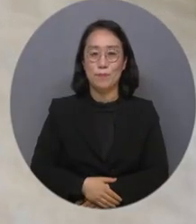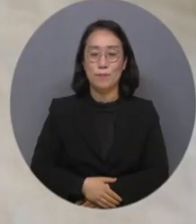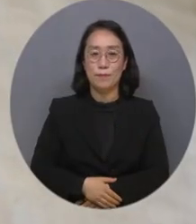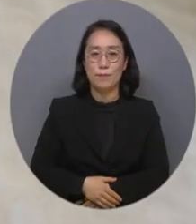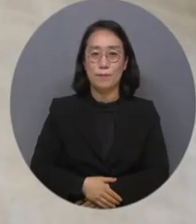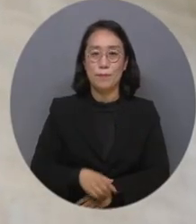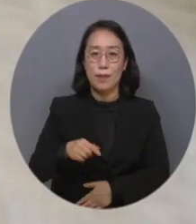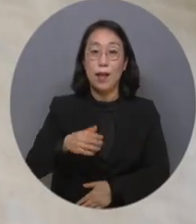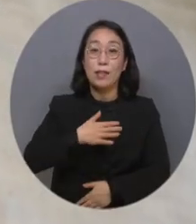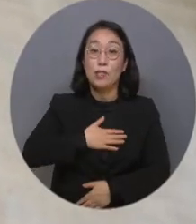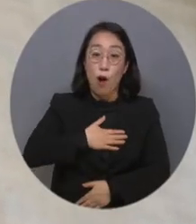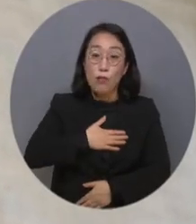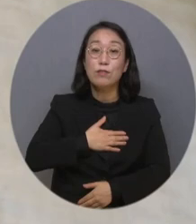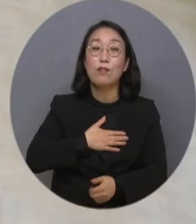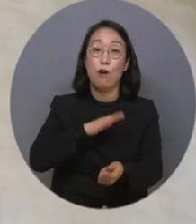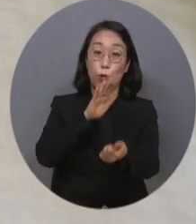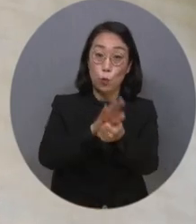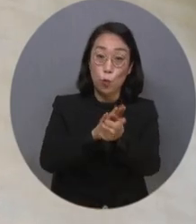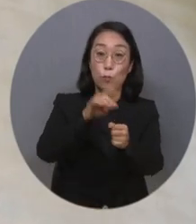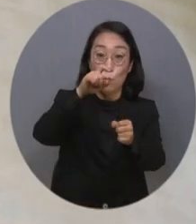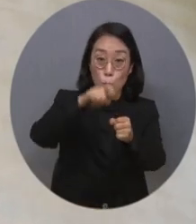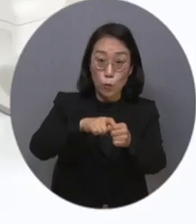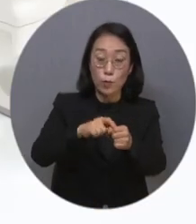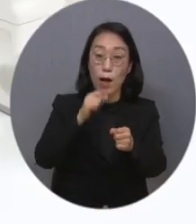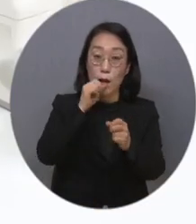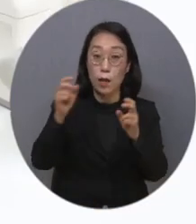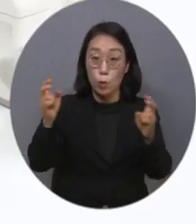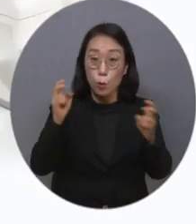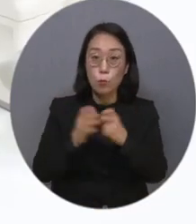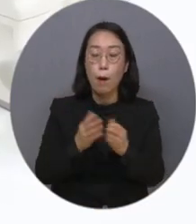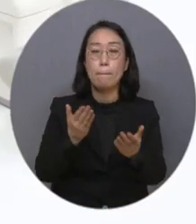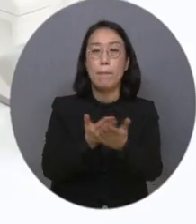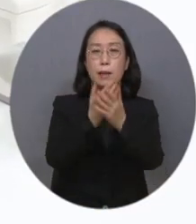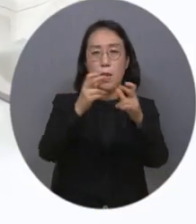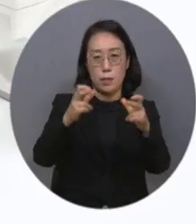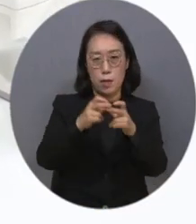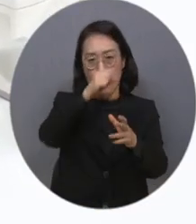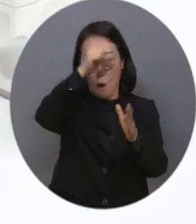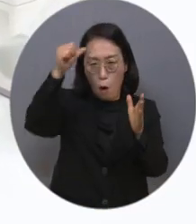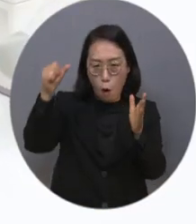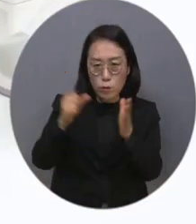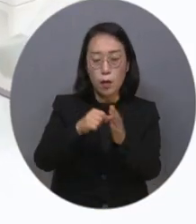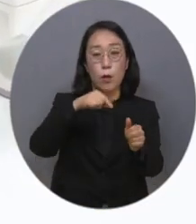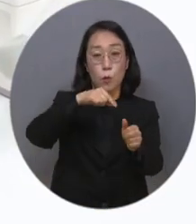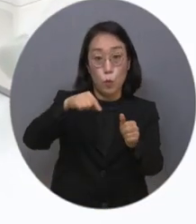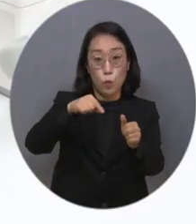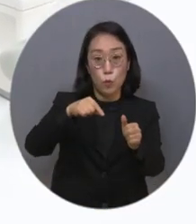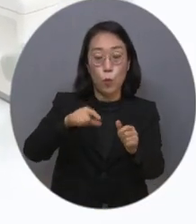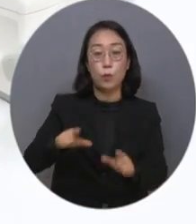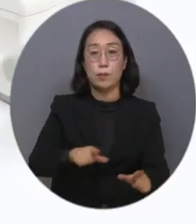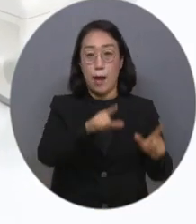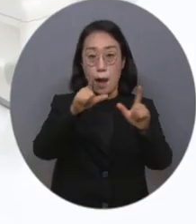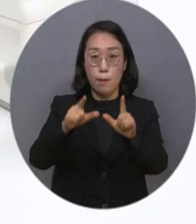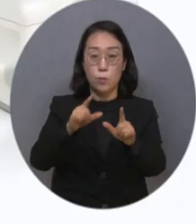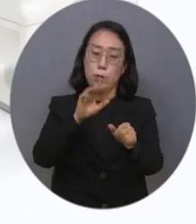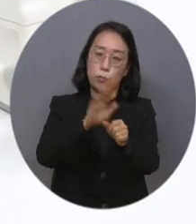이용자 정서 지지에 특화된 휴머노이드 로봇 순봇이 발달장애인 평생교육과 삶의 질 향상에